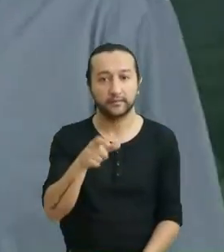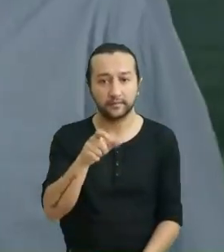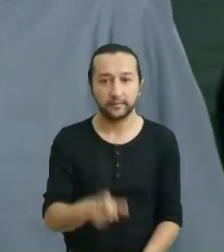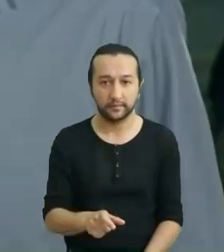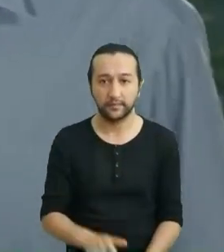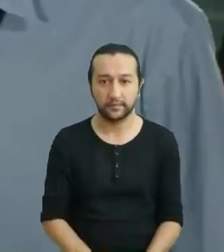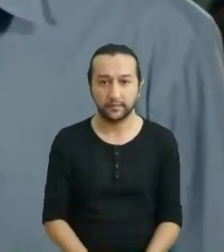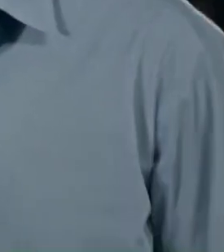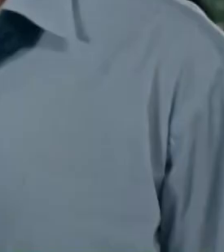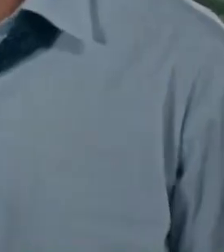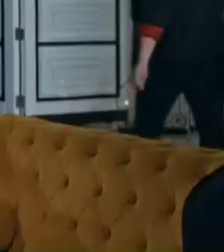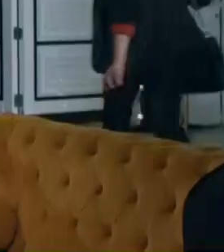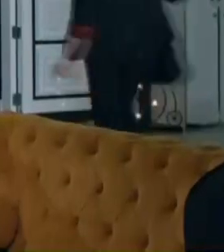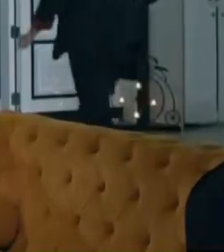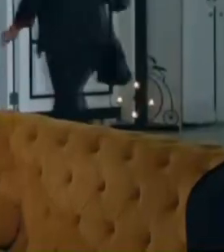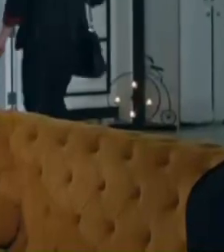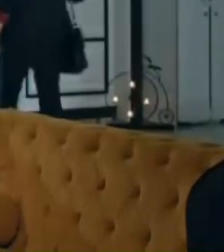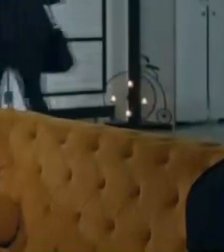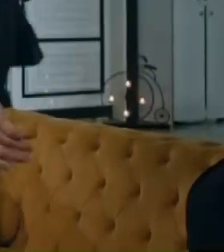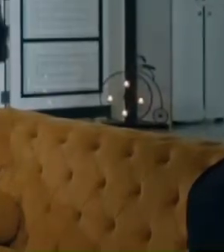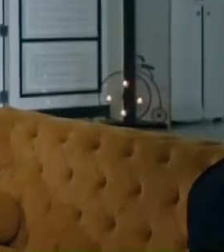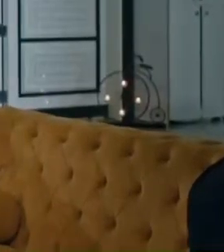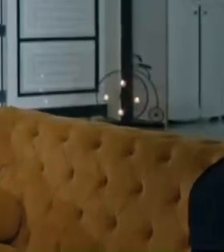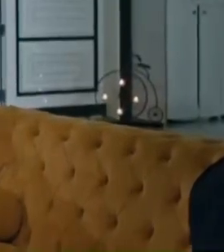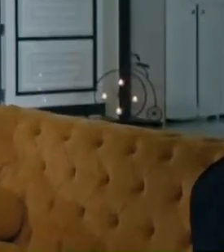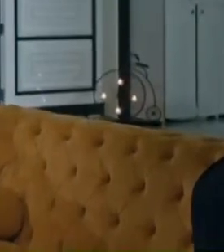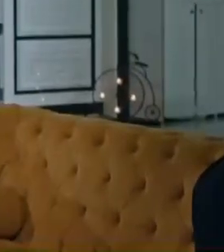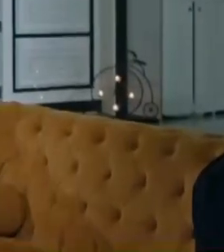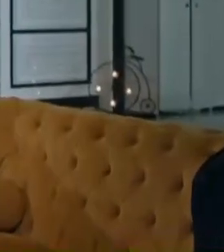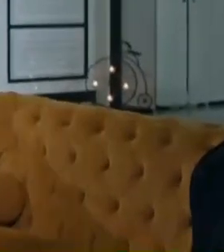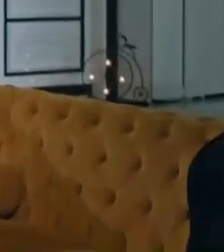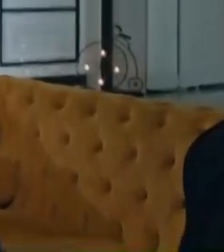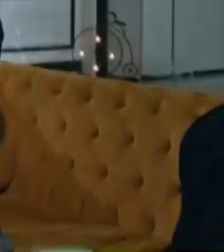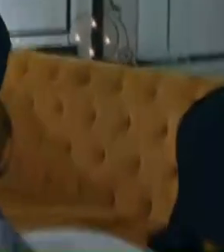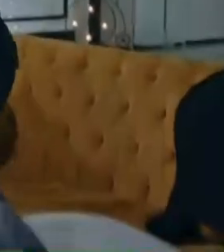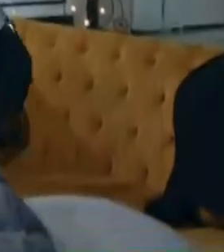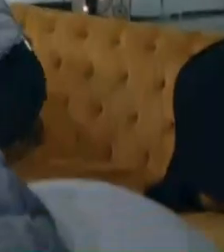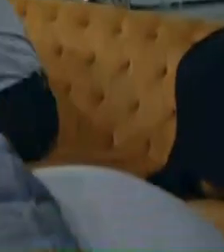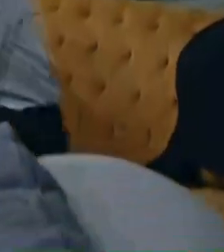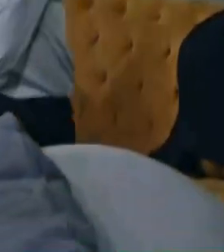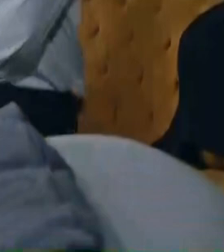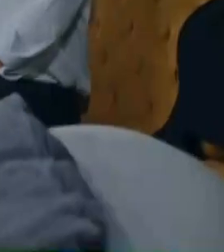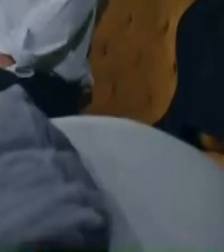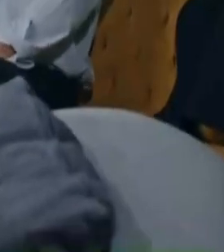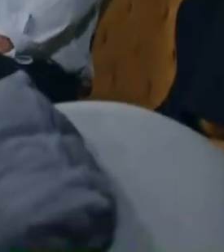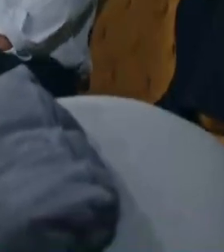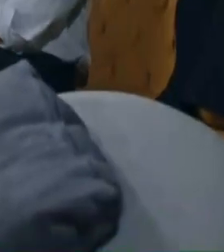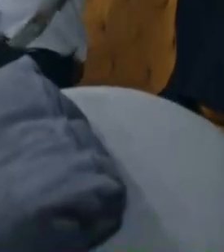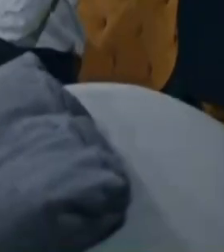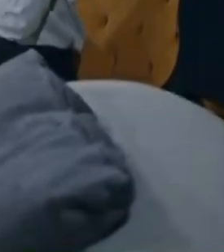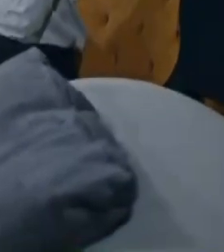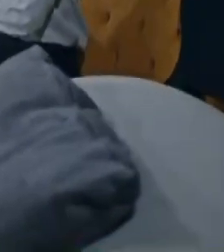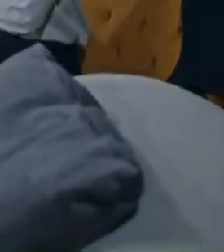El sıkıştılar. Ender eliyle beş koltuğu gösterip buyur etti. Figen bacak bacak üstüne attı. Eteğini düzeltiyor.